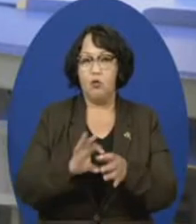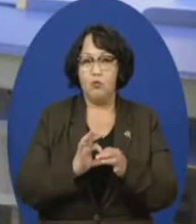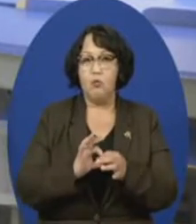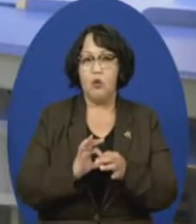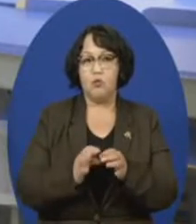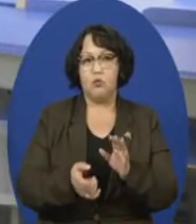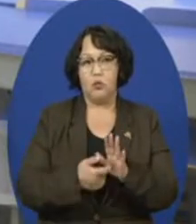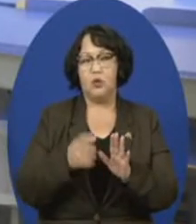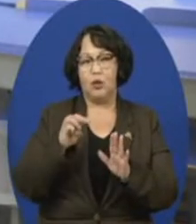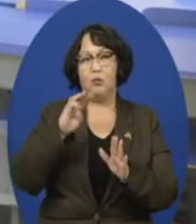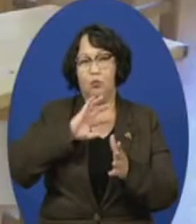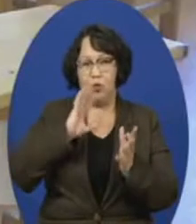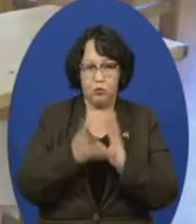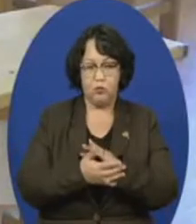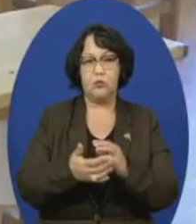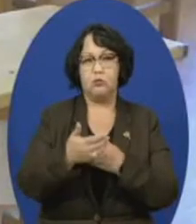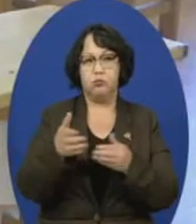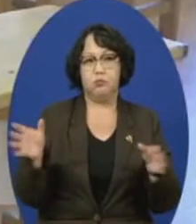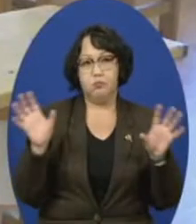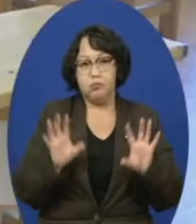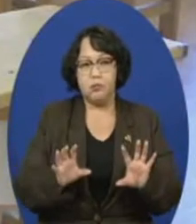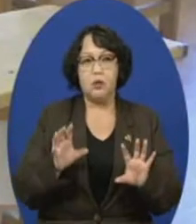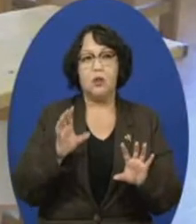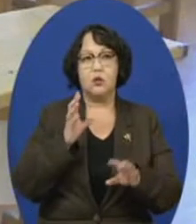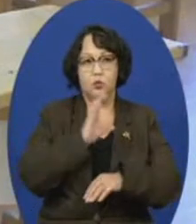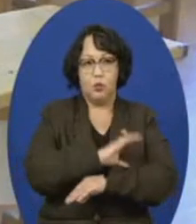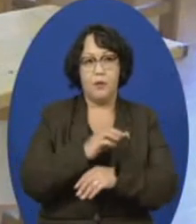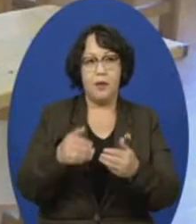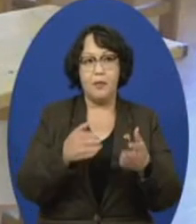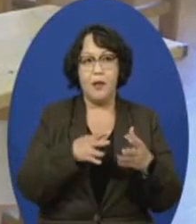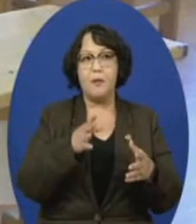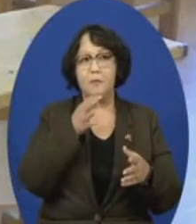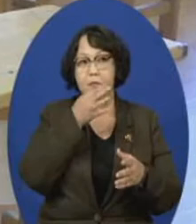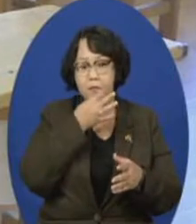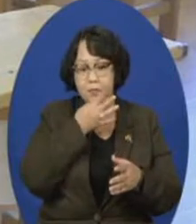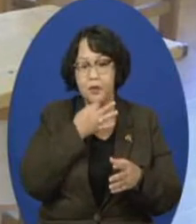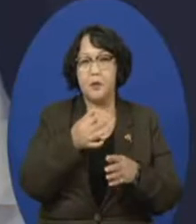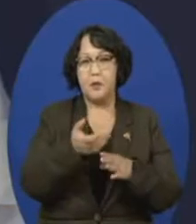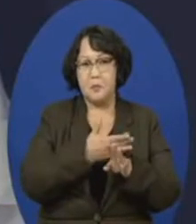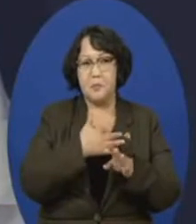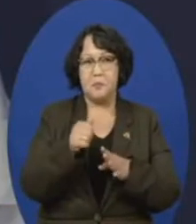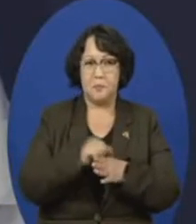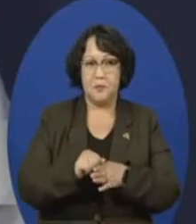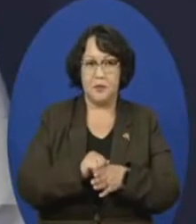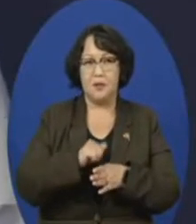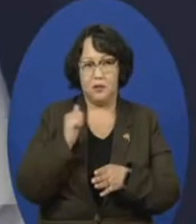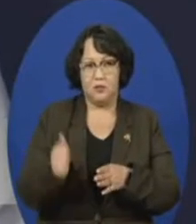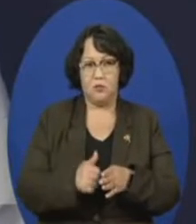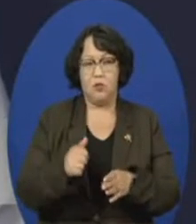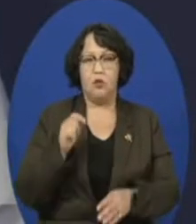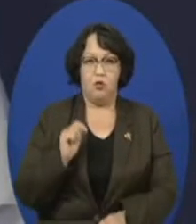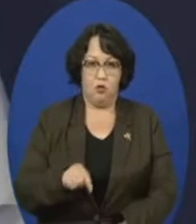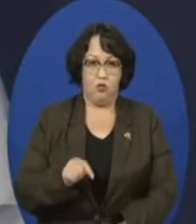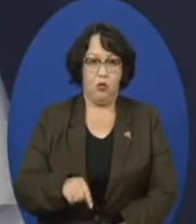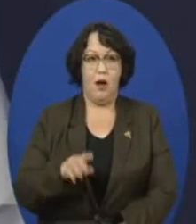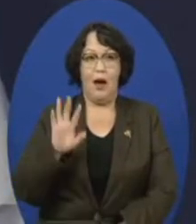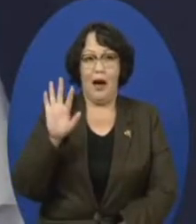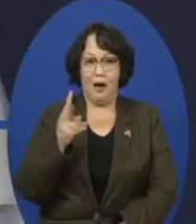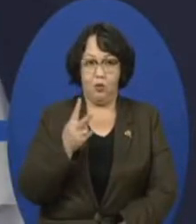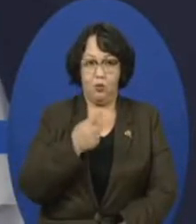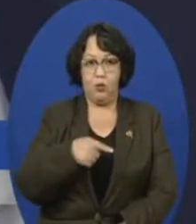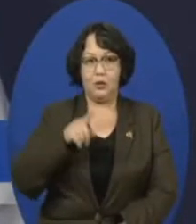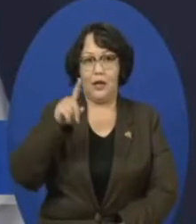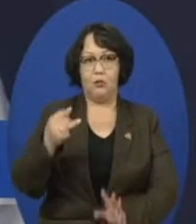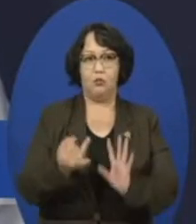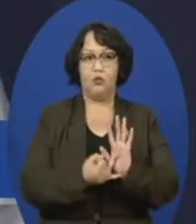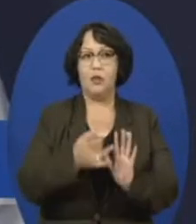нөхцөл байдлаас шалтгаалж танхимаар хичээлийн тулд бүх нөхцөл ашиглана гэдгийг салбарын сайд хэлж байна. Одоо ямар ч байсан